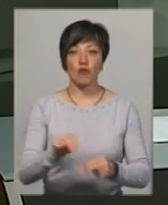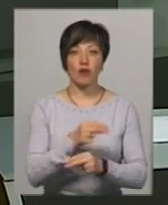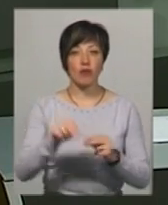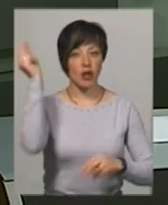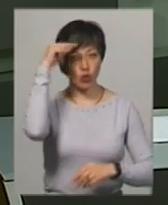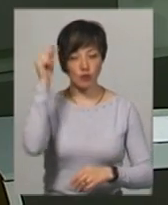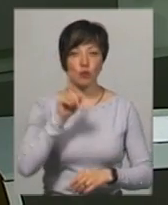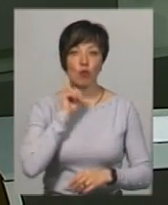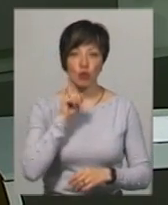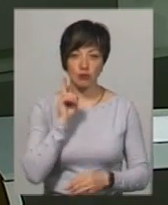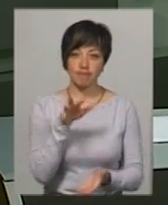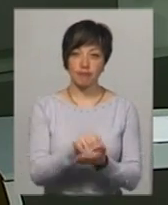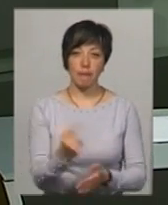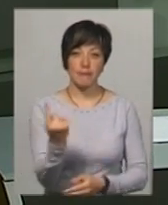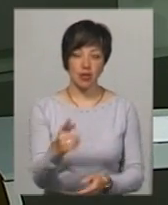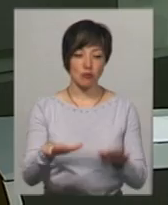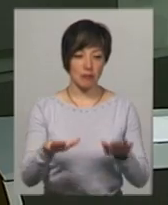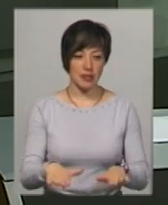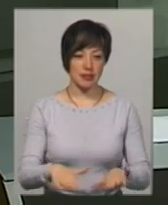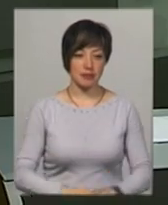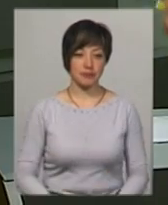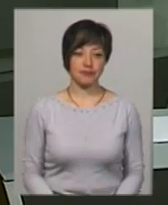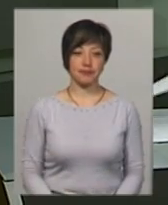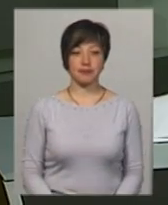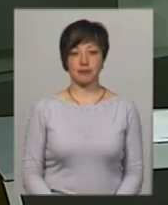виховання учнівської молоді посіли перше місце.